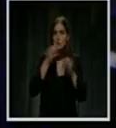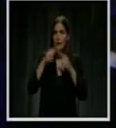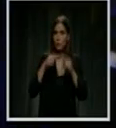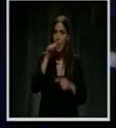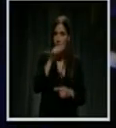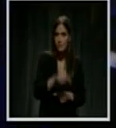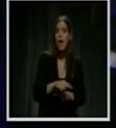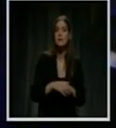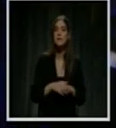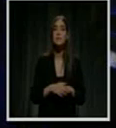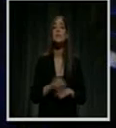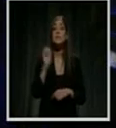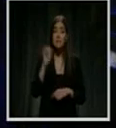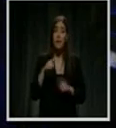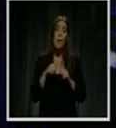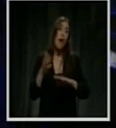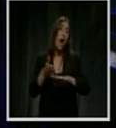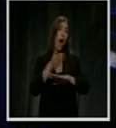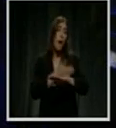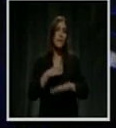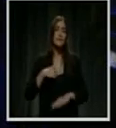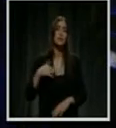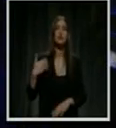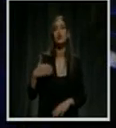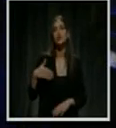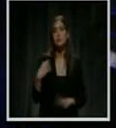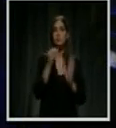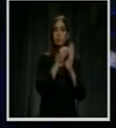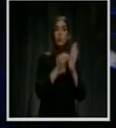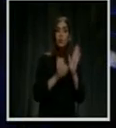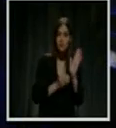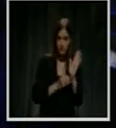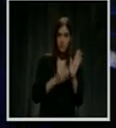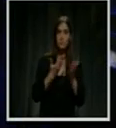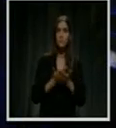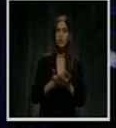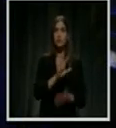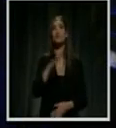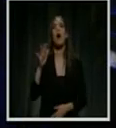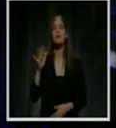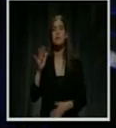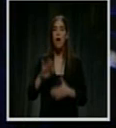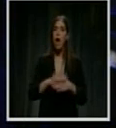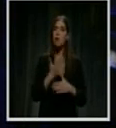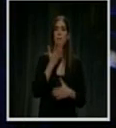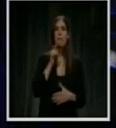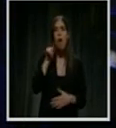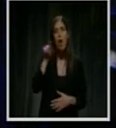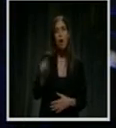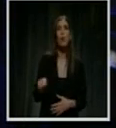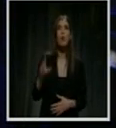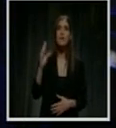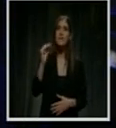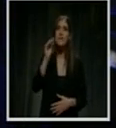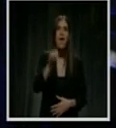għaliha hemm punt iżgħar li xtaqt bil-forsi wieġeb il-kap tal-Oppożizzjoni. Għaliex kważi kważi meta jgħidhom huwa stess qed